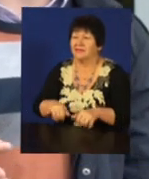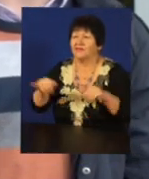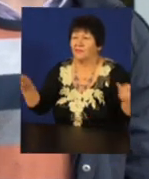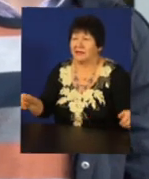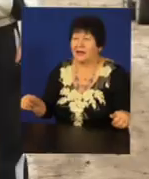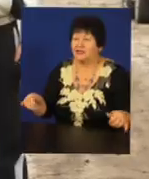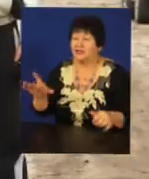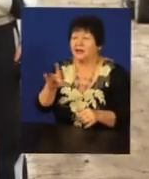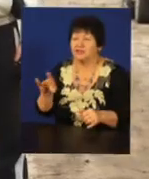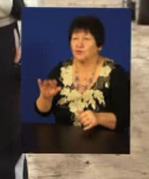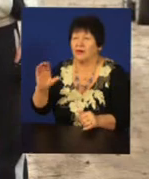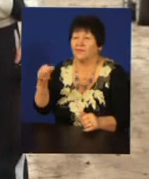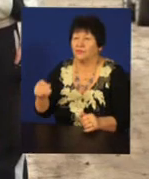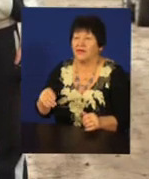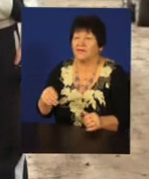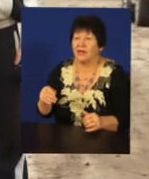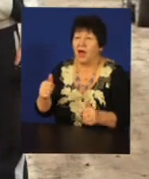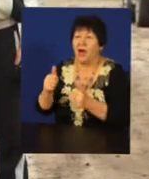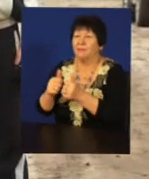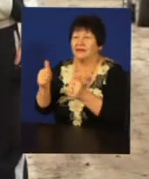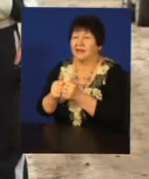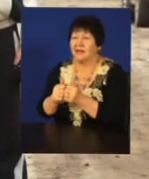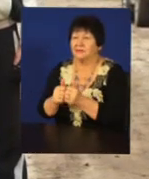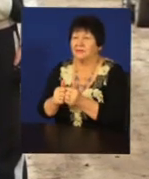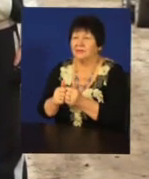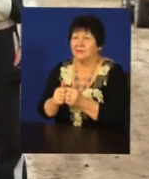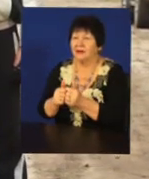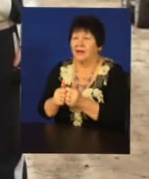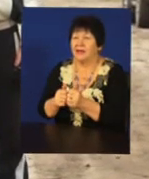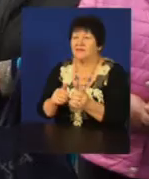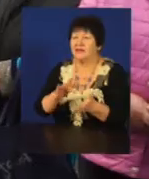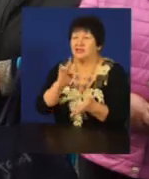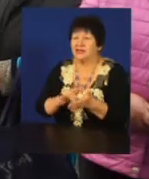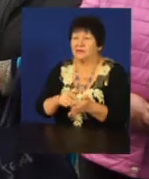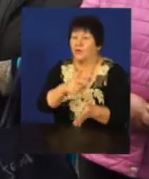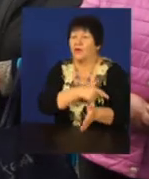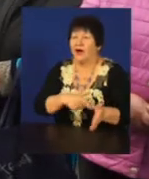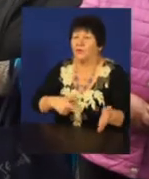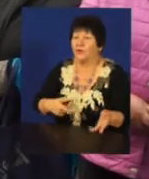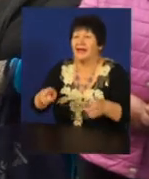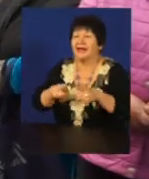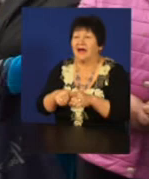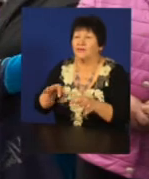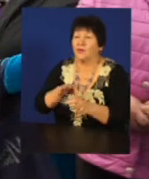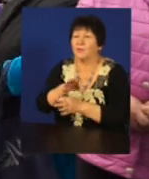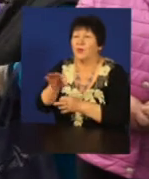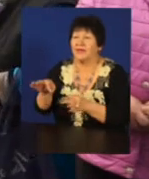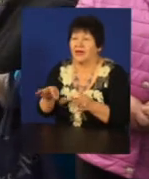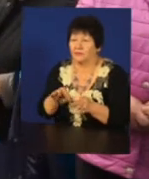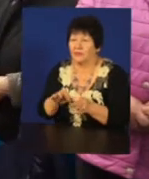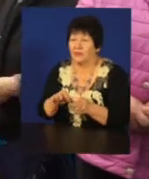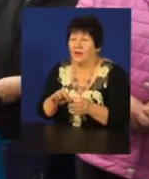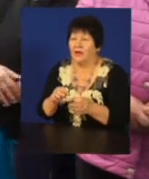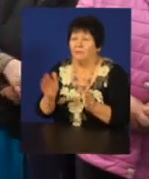Sud, partener al proiectului este Centrul Contact Cahul. În cadrul proiectului, vă spun așa, pe